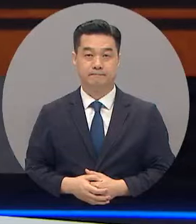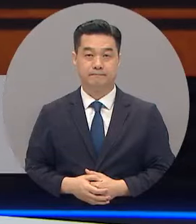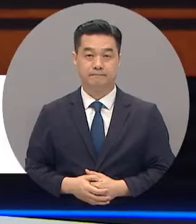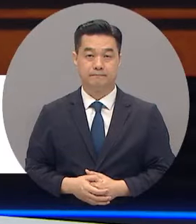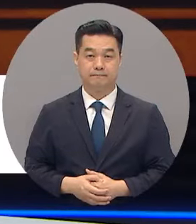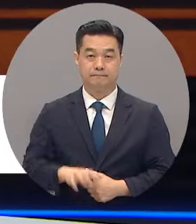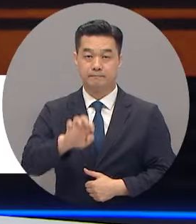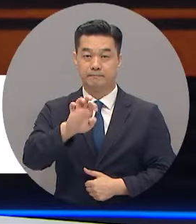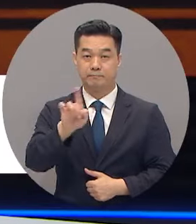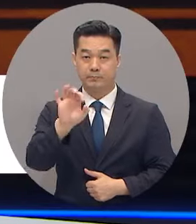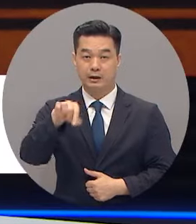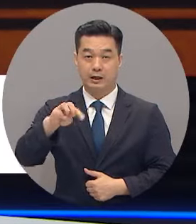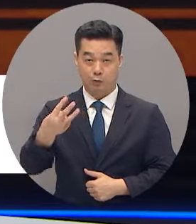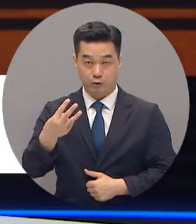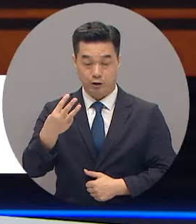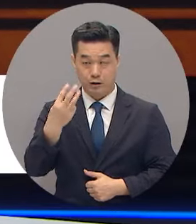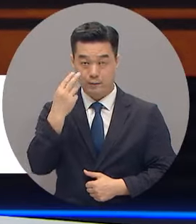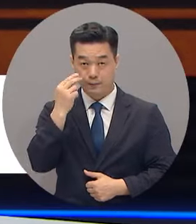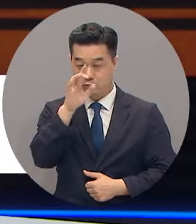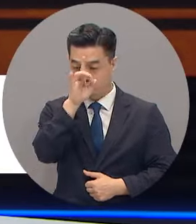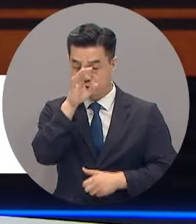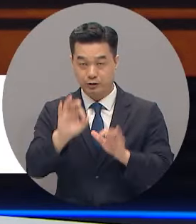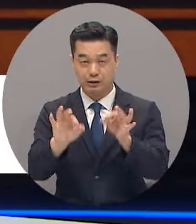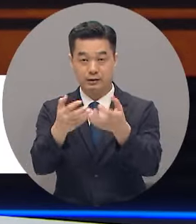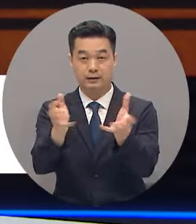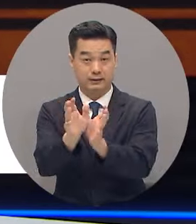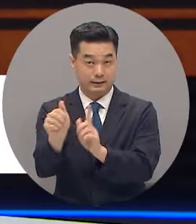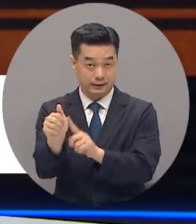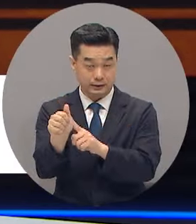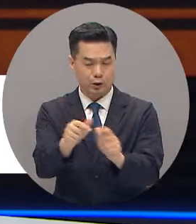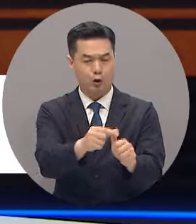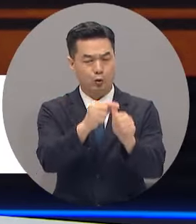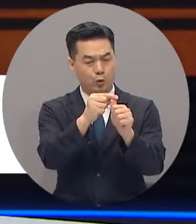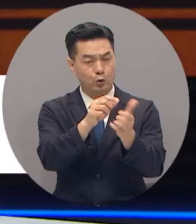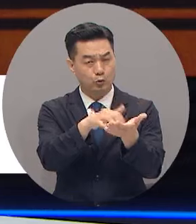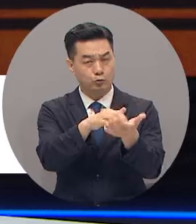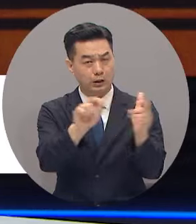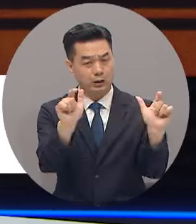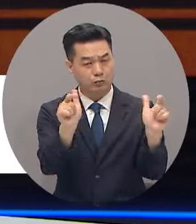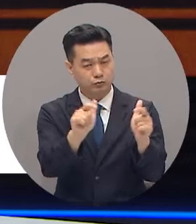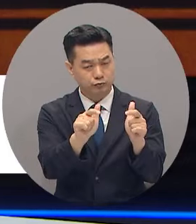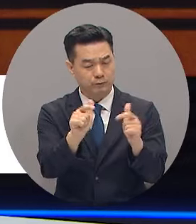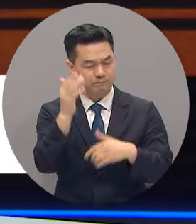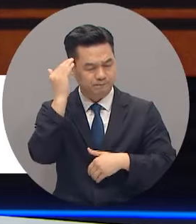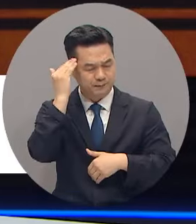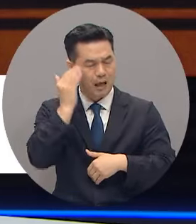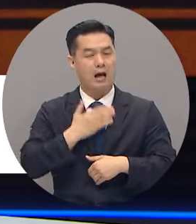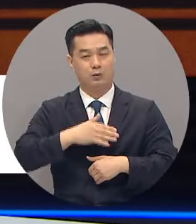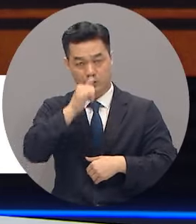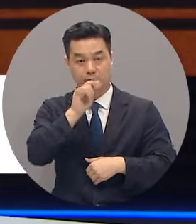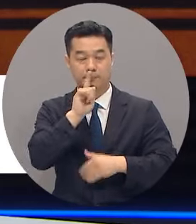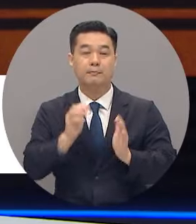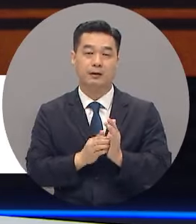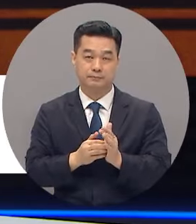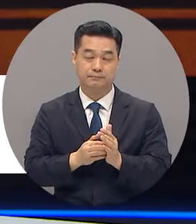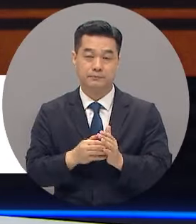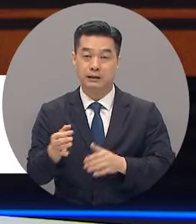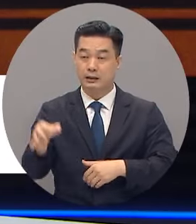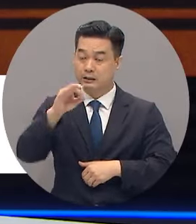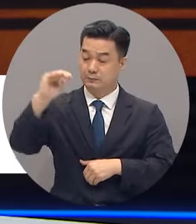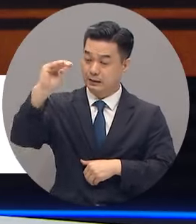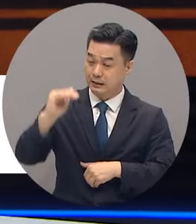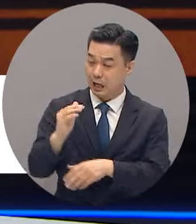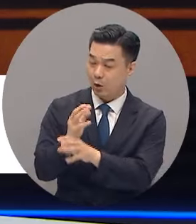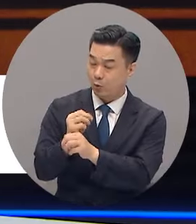제론 파월 미국 연방 준비 제도 의장이 고용시장 둔화 가능성을 인지하고 있다고 밝혔습니다 금리나 시기에